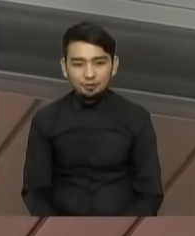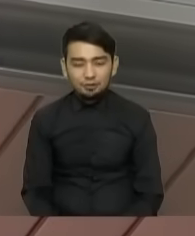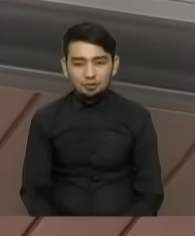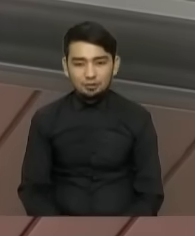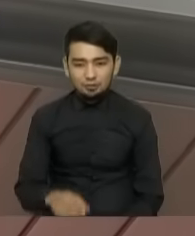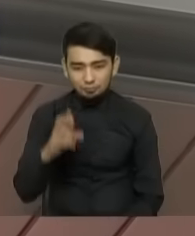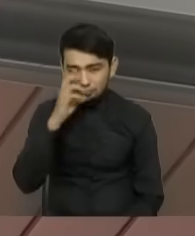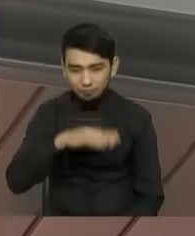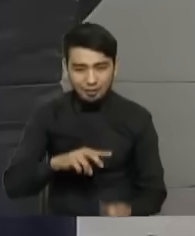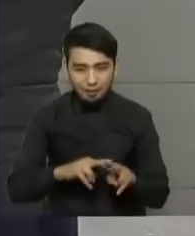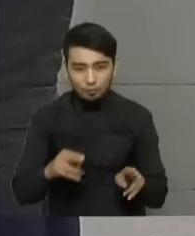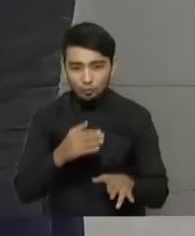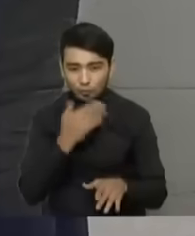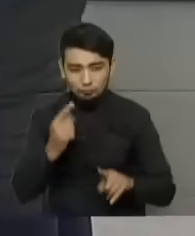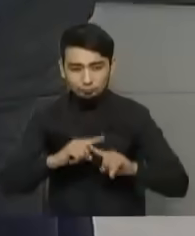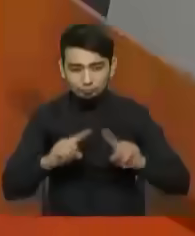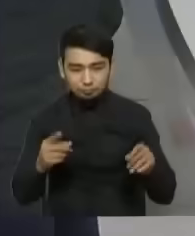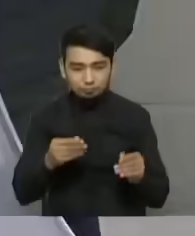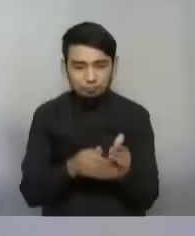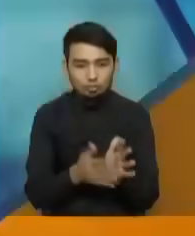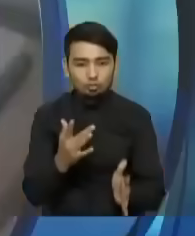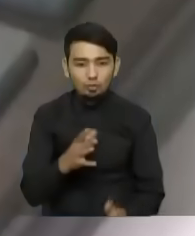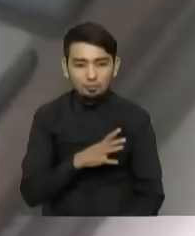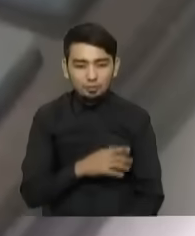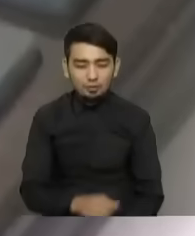Елде жоқ ерекше аялдамаға қанша қаржы жұмсалды?